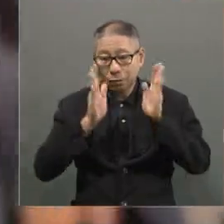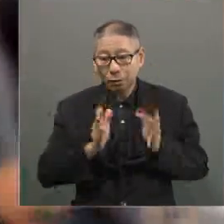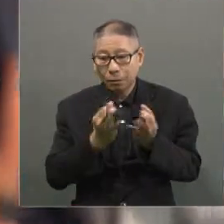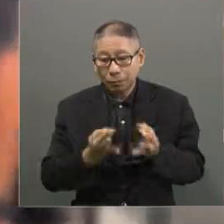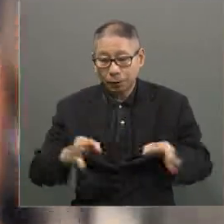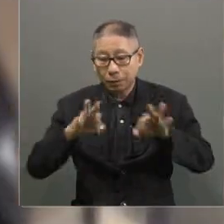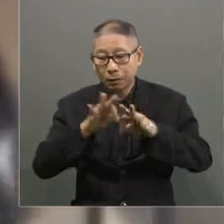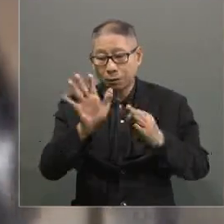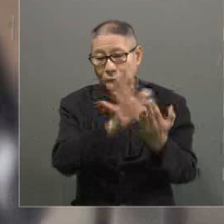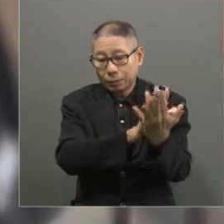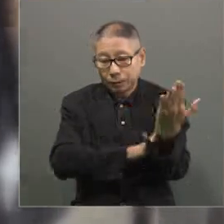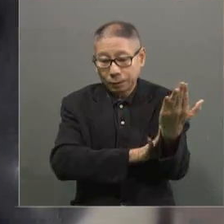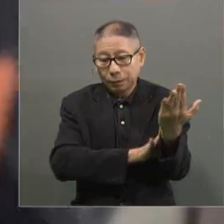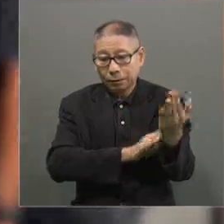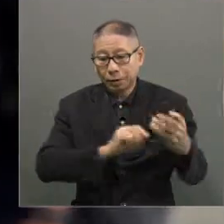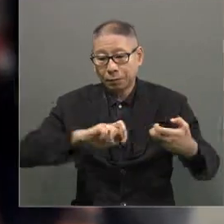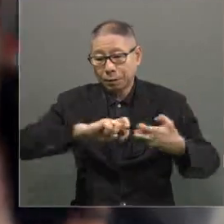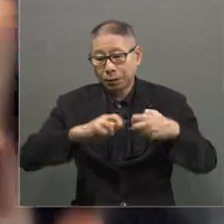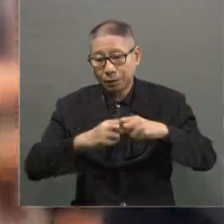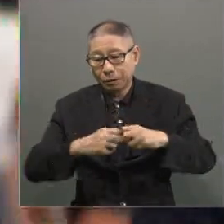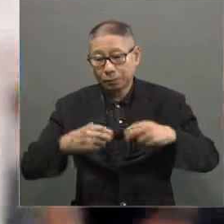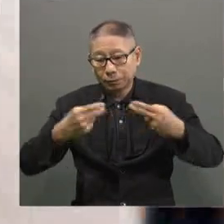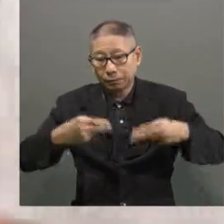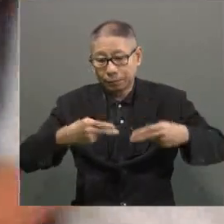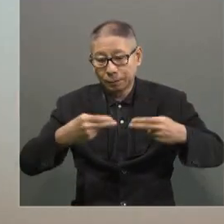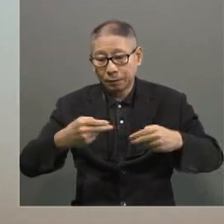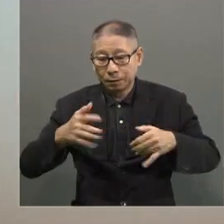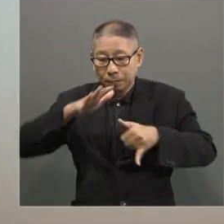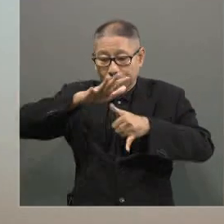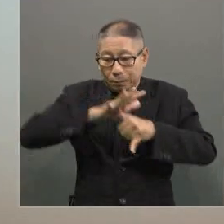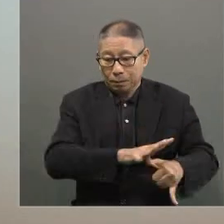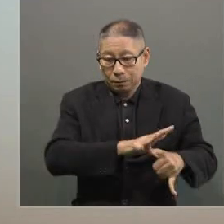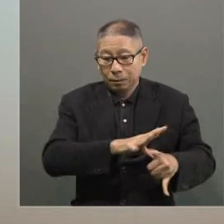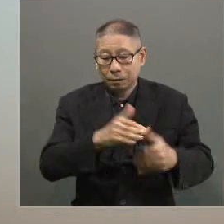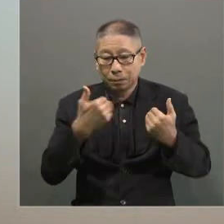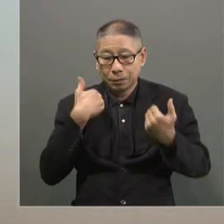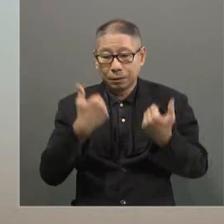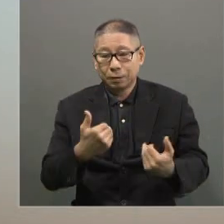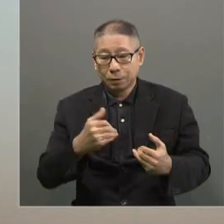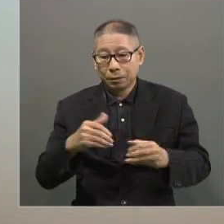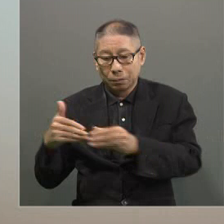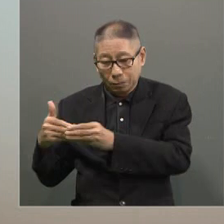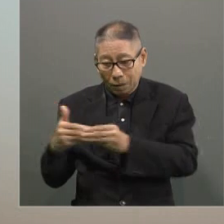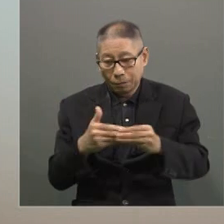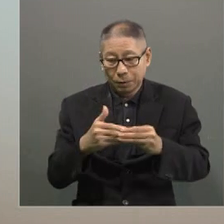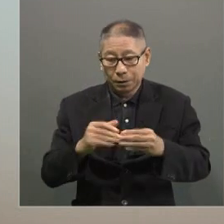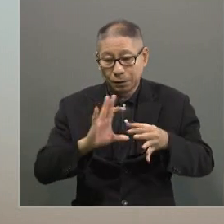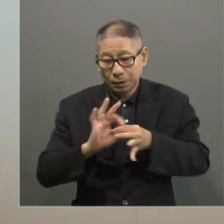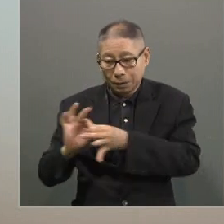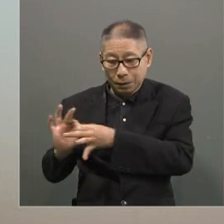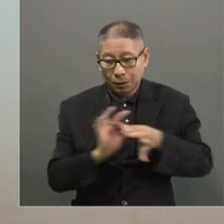ของประเทศให้ดีที่สุดไม่ให้เกิดการคุกคามหรือใช้กำลังและไม่อยากให้นำมาเป็นเรื่องการเมืองด้วยเพราะไม่ถูก